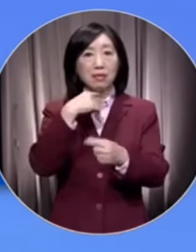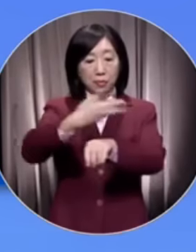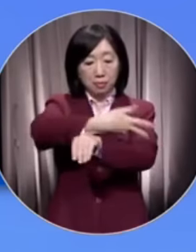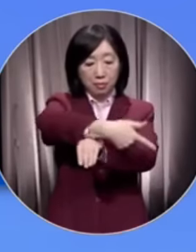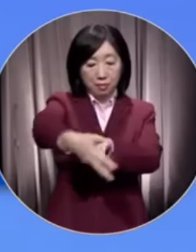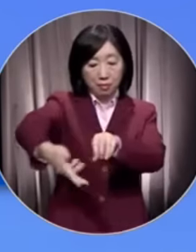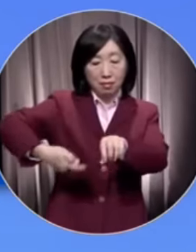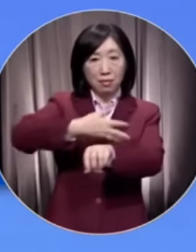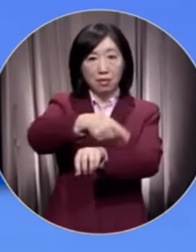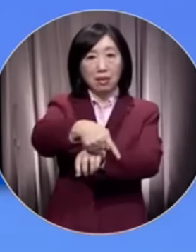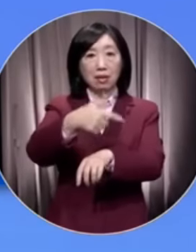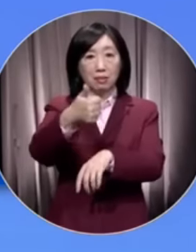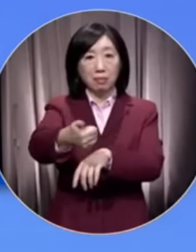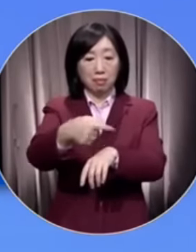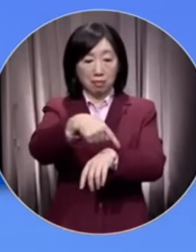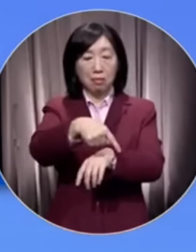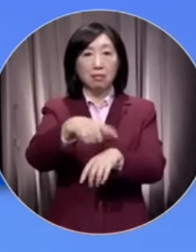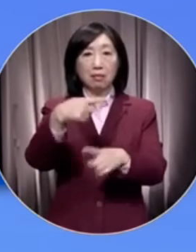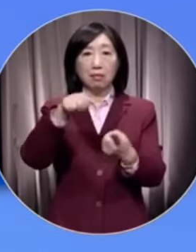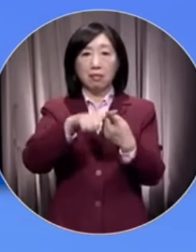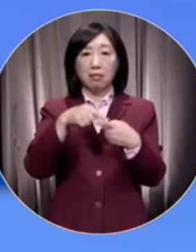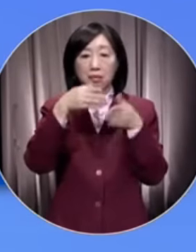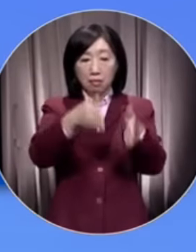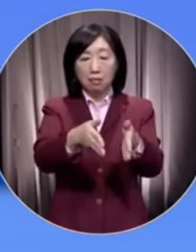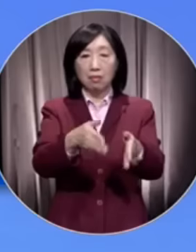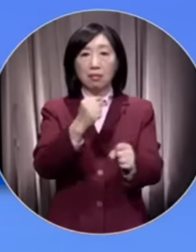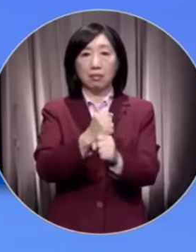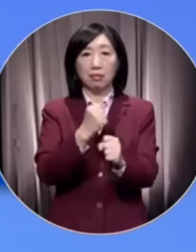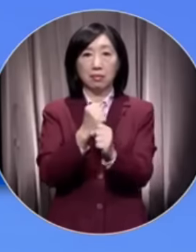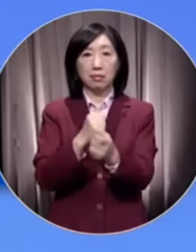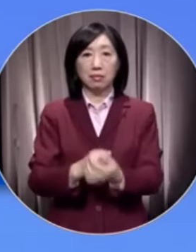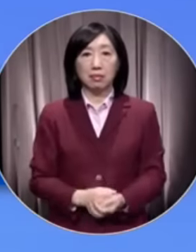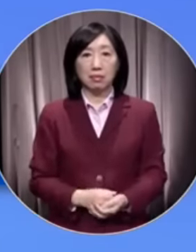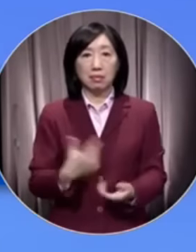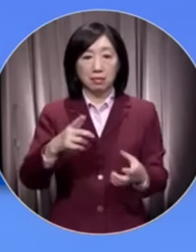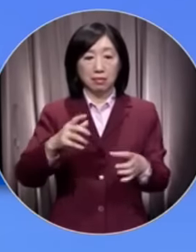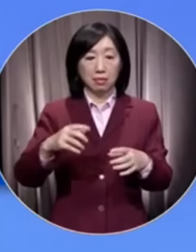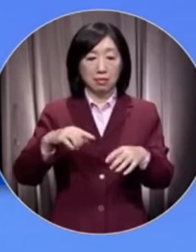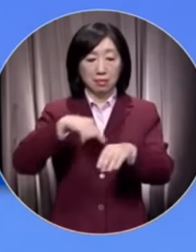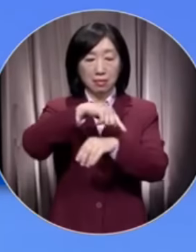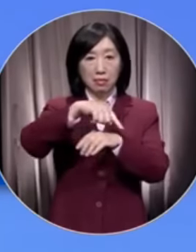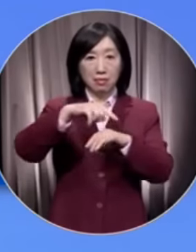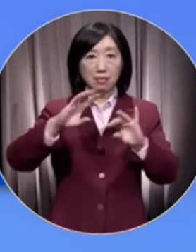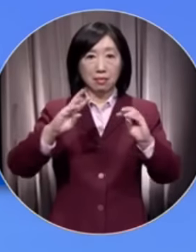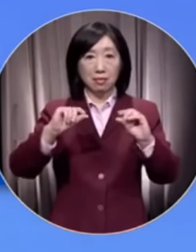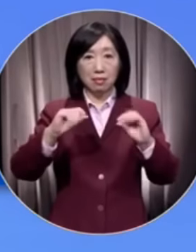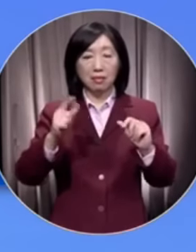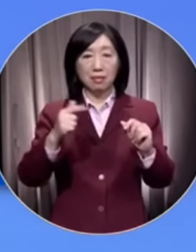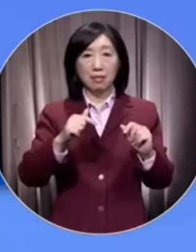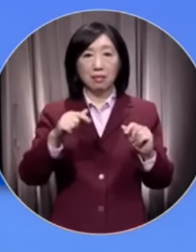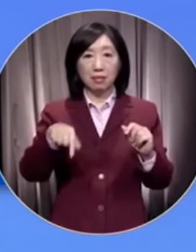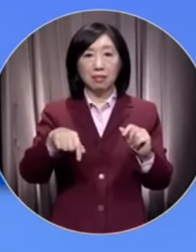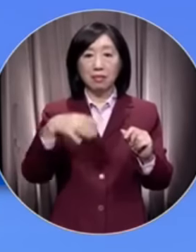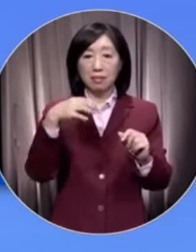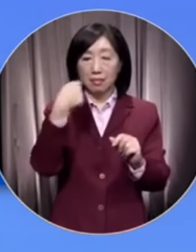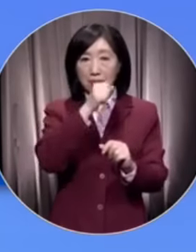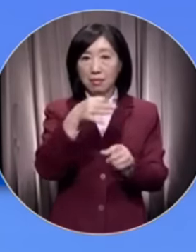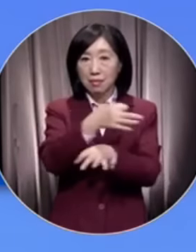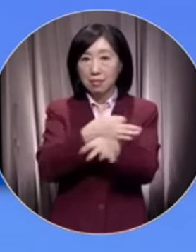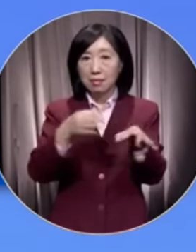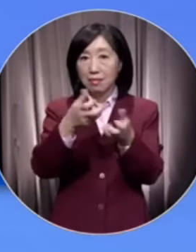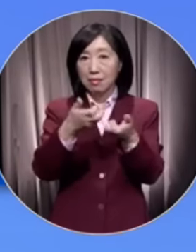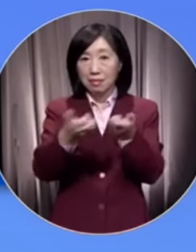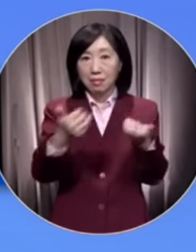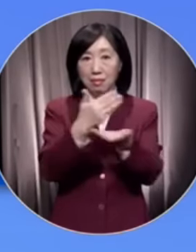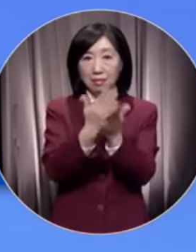这个优势来做这方面事。在整体的国土规划上面，我们将把台湾的经济发展分